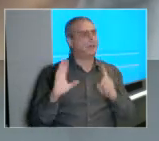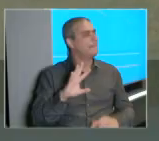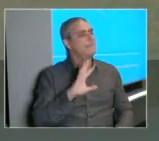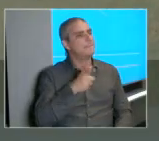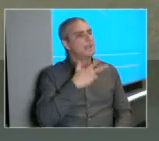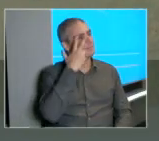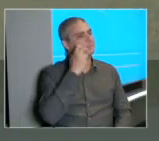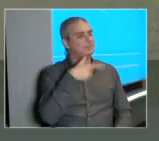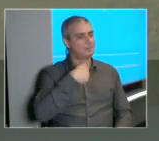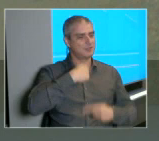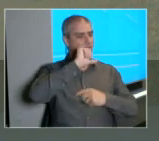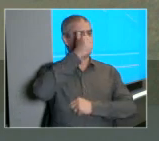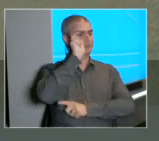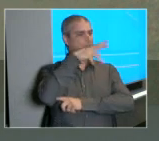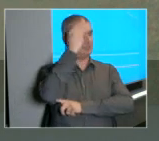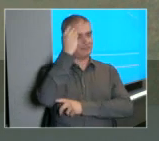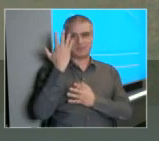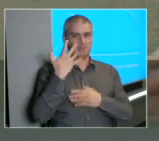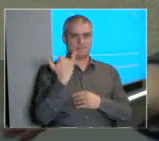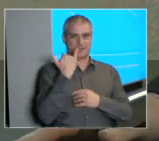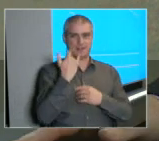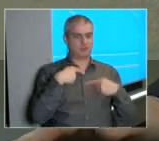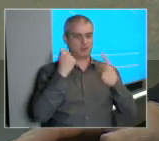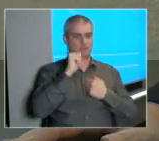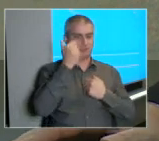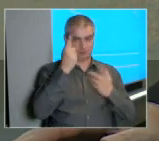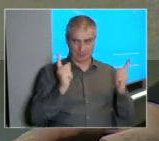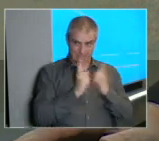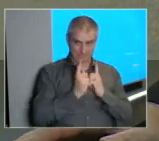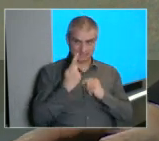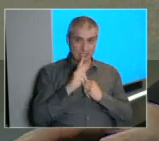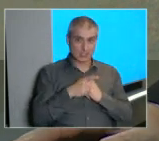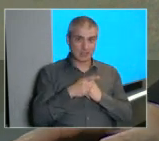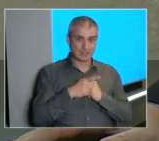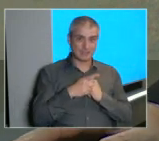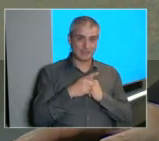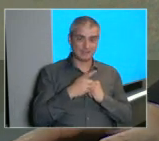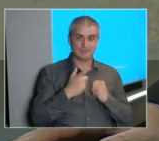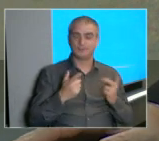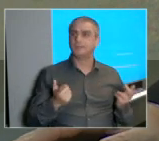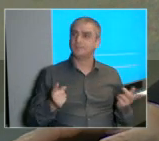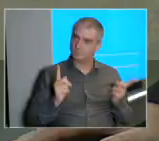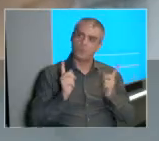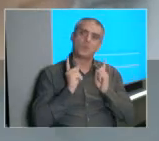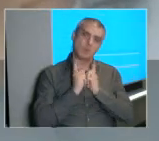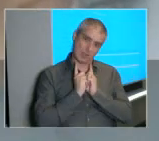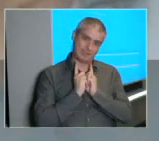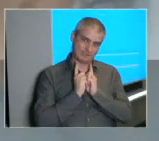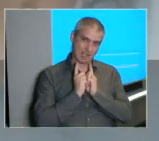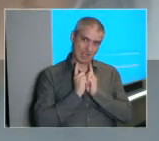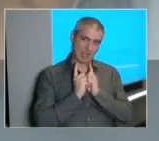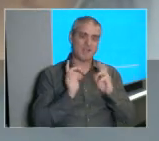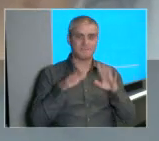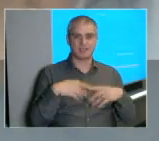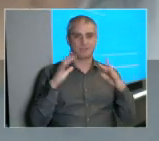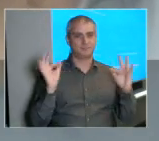מה את מצפה שיהיה ביום הראשון? איך בדרך כלל עובר יום ראשון? הוא קצר יותר? הוא קצר